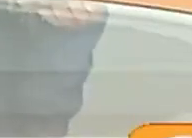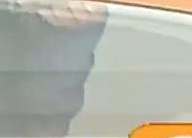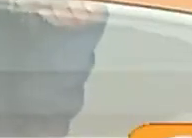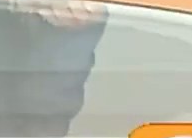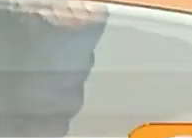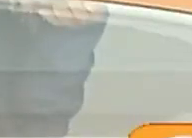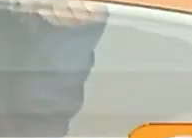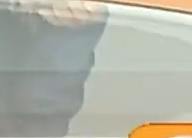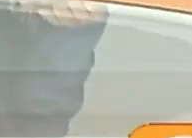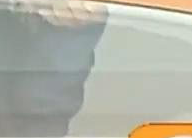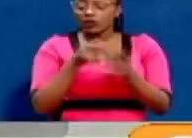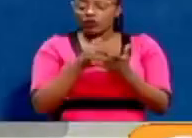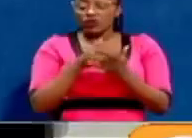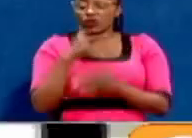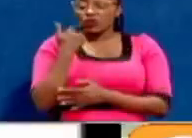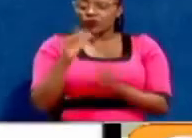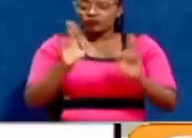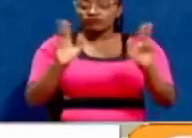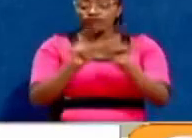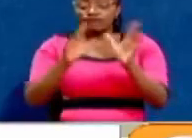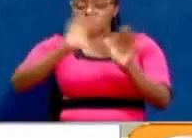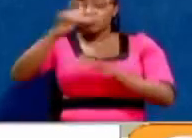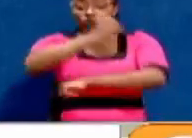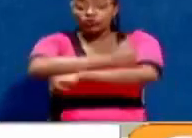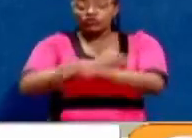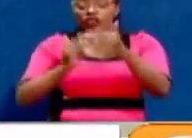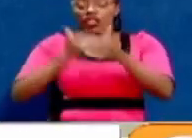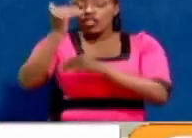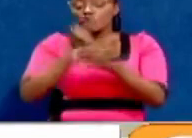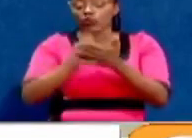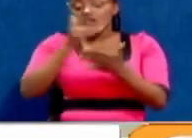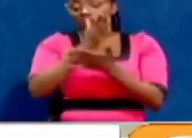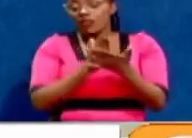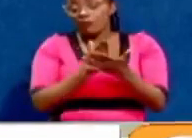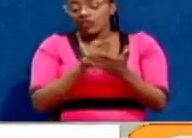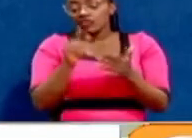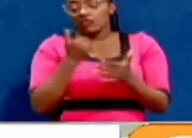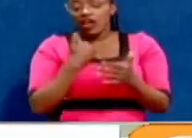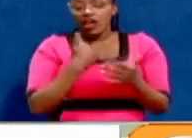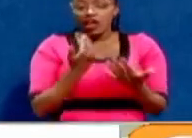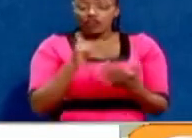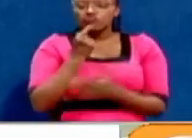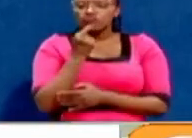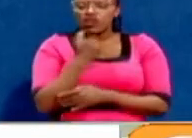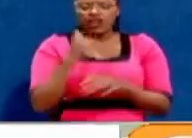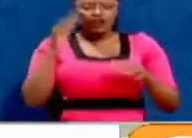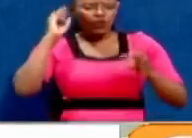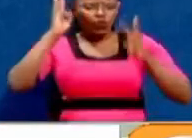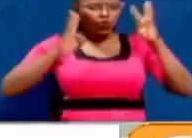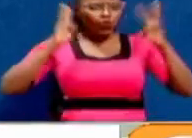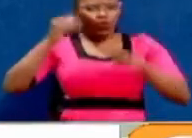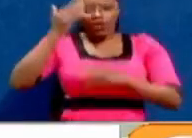Wanafunzi wa kidato cha nne wakiwa miongoni mwa wale wanaojiandaa kurejea shuleni wiki ijayo. Baadhi yao ambao ni wakazi wa Turkana wana wasiwasi